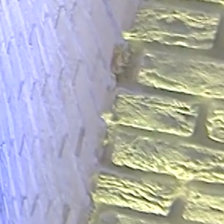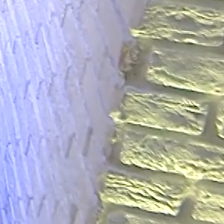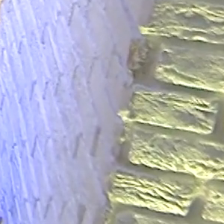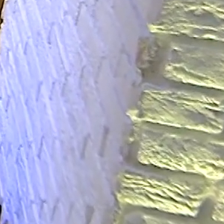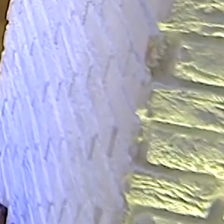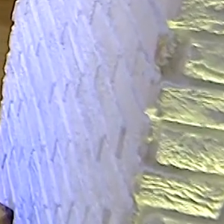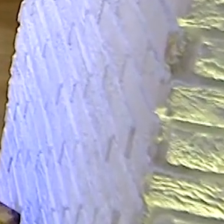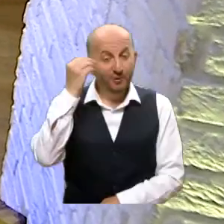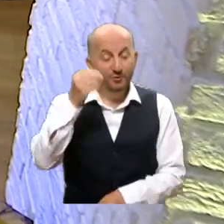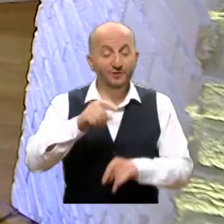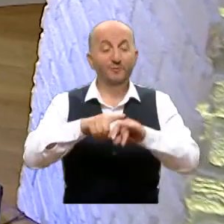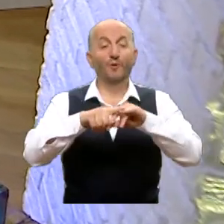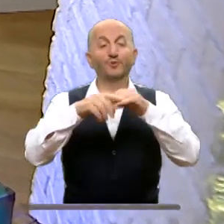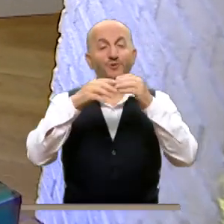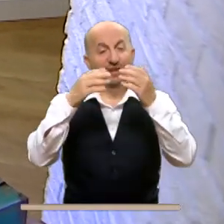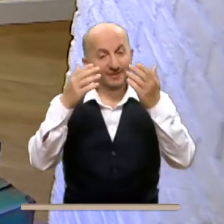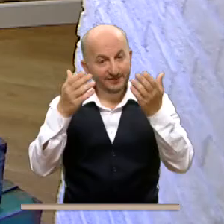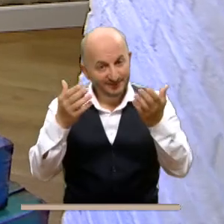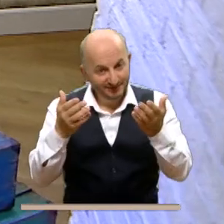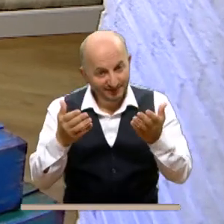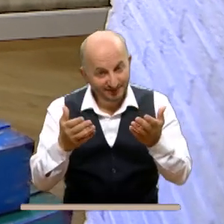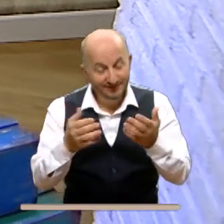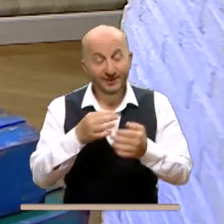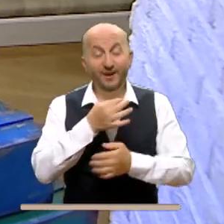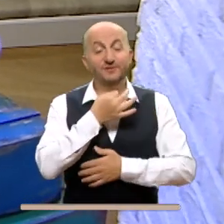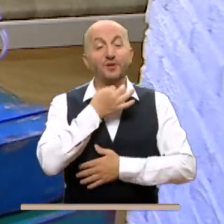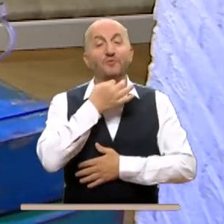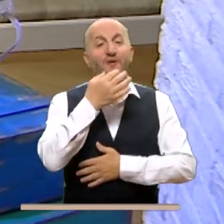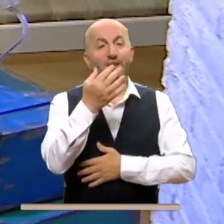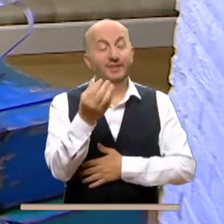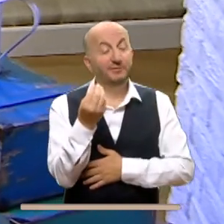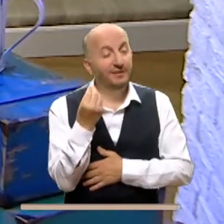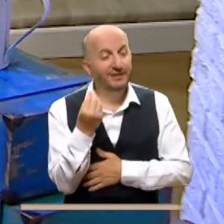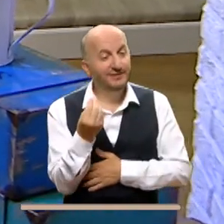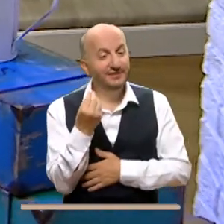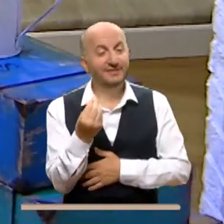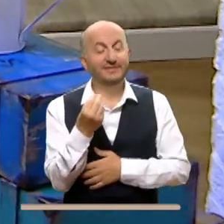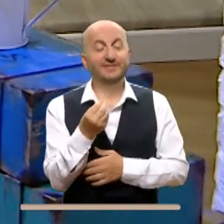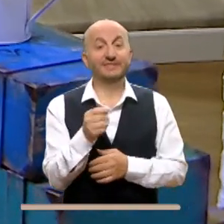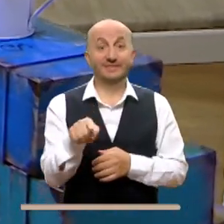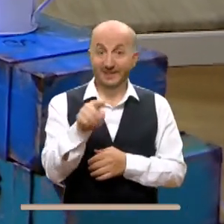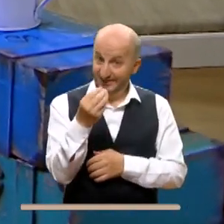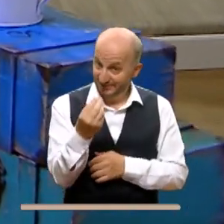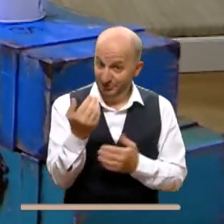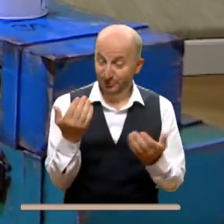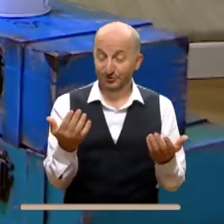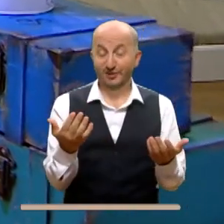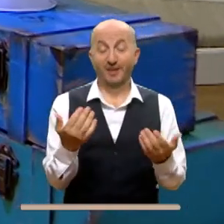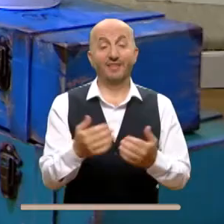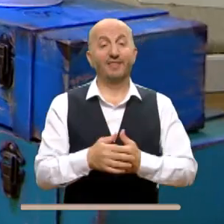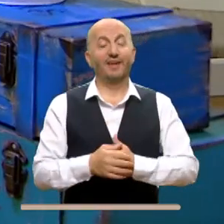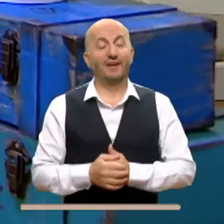Kıymetli Hocam, hoş geldiniz, sefalar getirdiniz programımıza. Hoş bulduk, teşekkür ederim. Nasılsınız? Teşekkür ederim, siz de iyisiniz inşallah. Çok teşekkür ediyorum, iyiyim ben